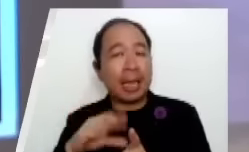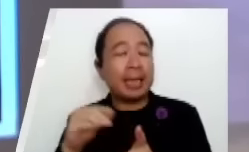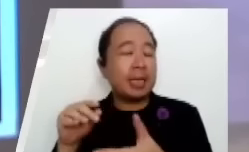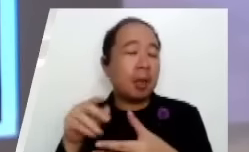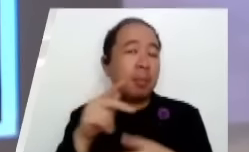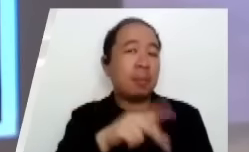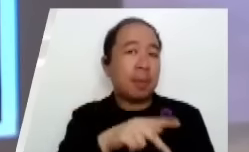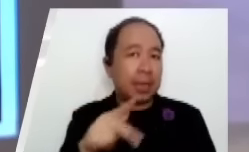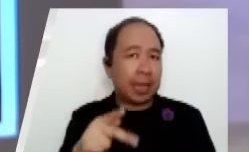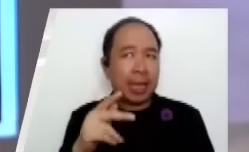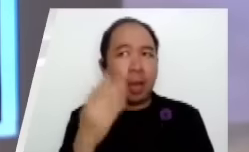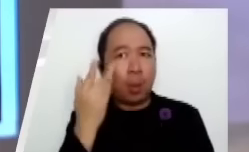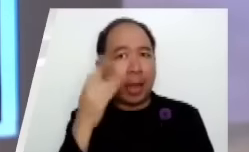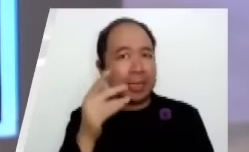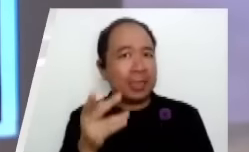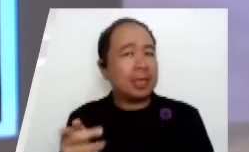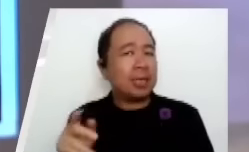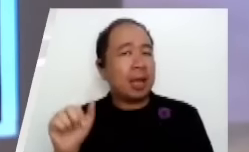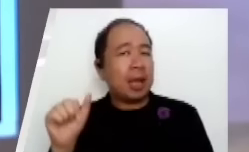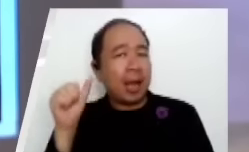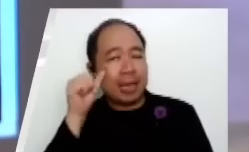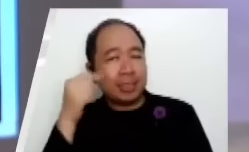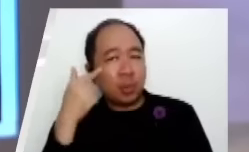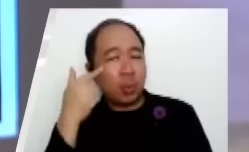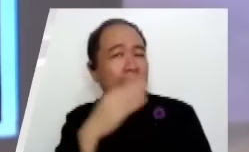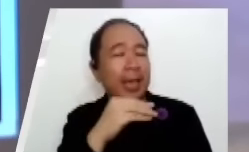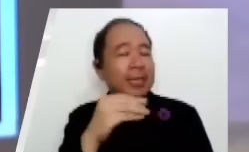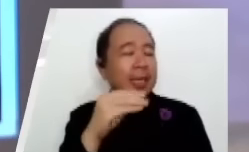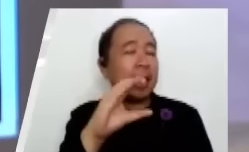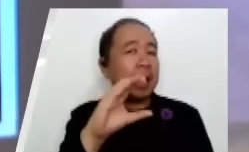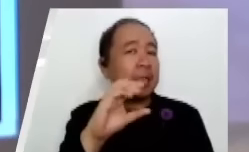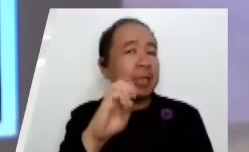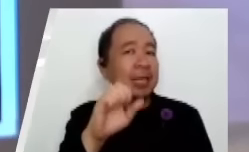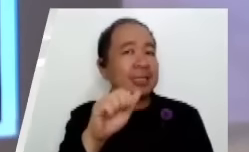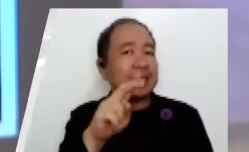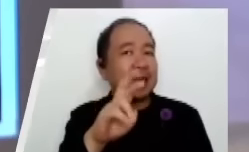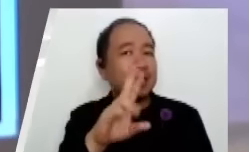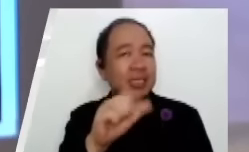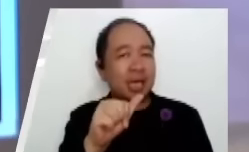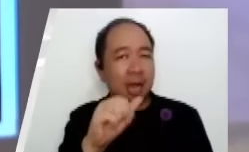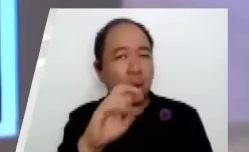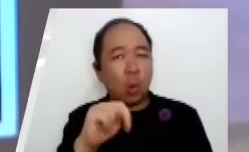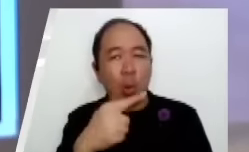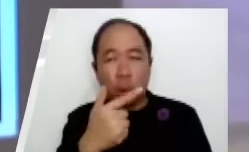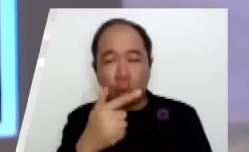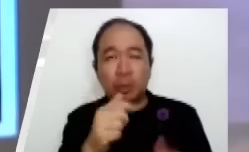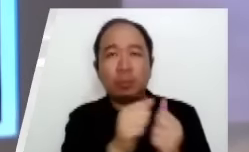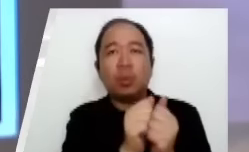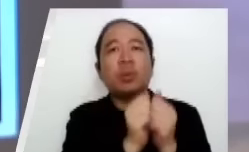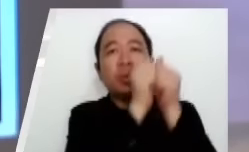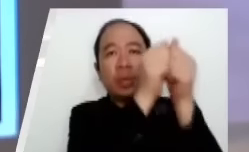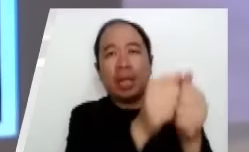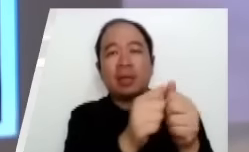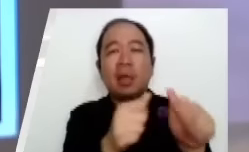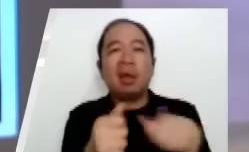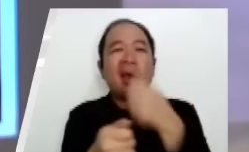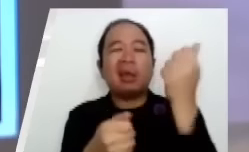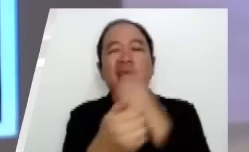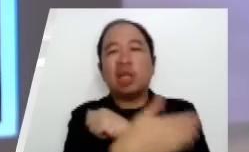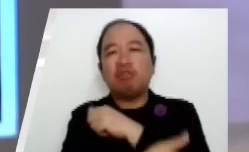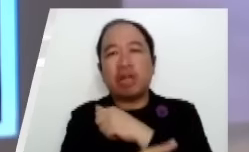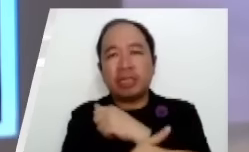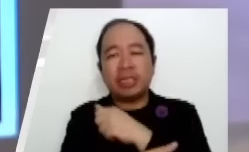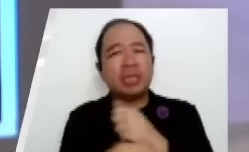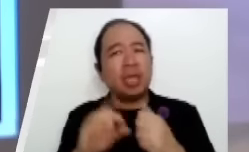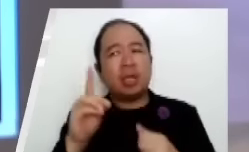Cassandra Ong ayon sa Justice department ipinaliwanag din ng justice secretary ang epekto kung basta kakanselahin